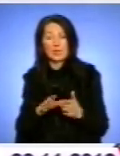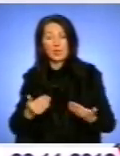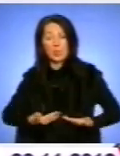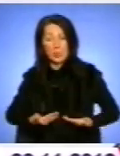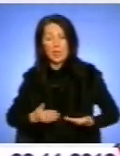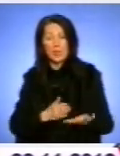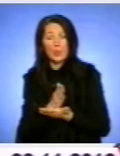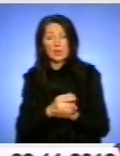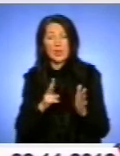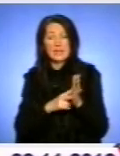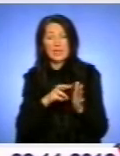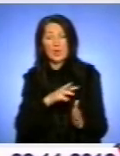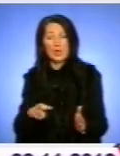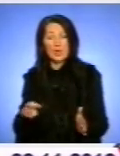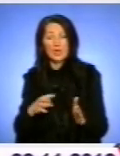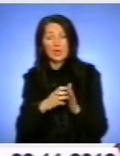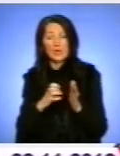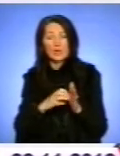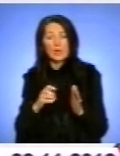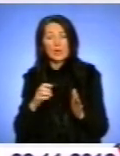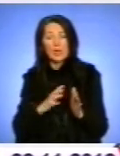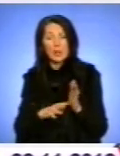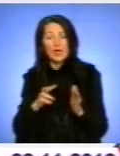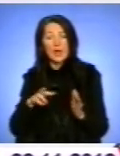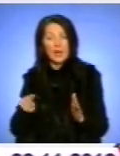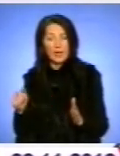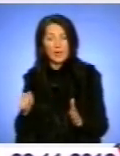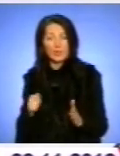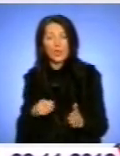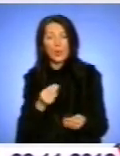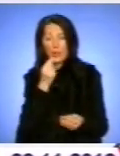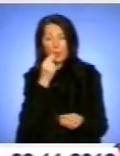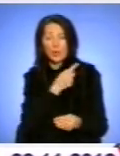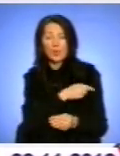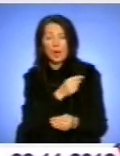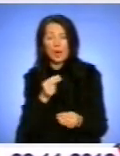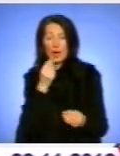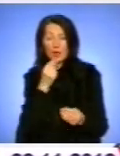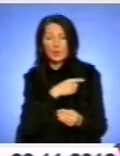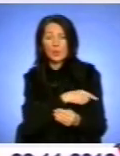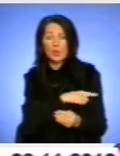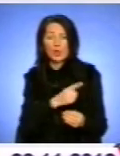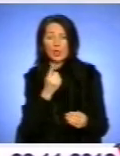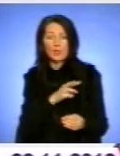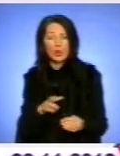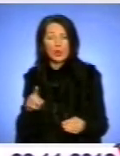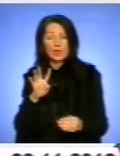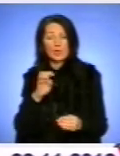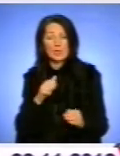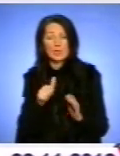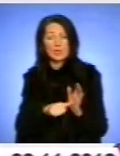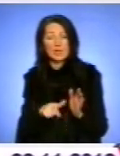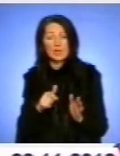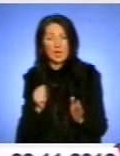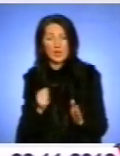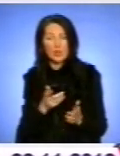мільйонів 759 тисяч 900 гривень. Продукти харчування та медикаменти – 1 мільйон 416 тисяч 600 гривень, що